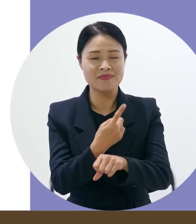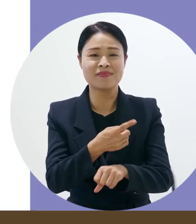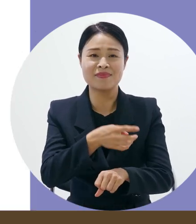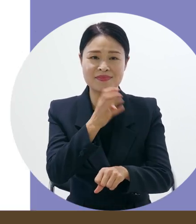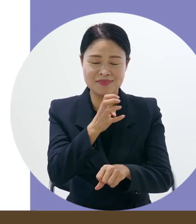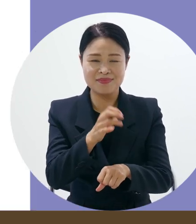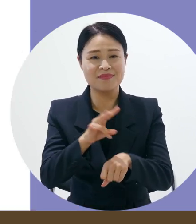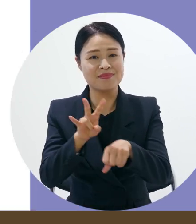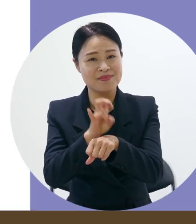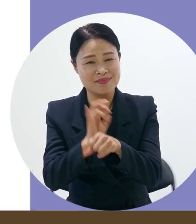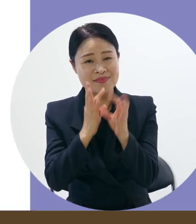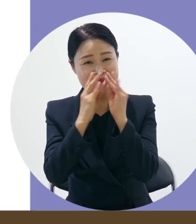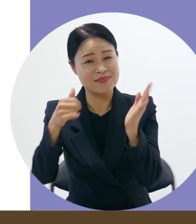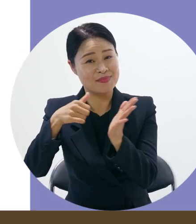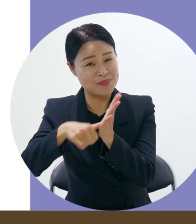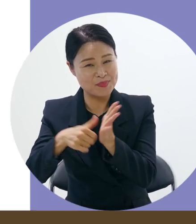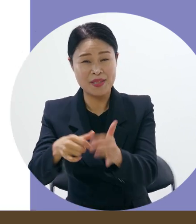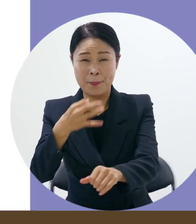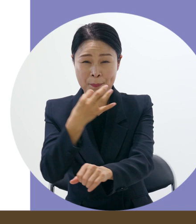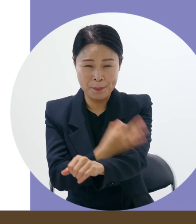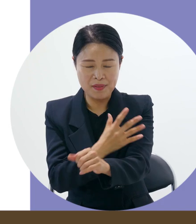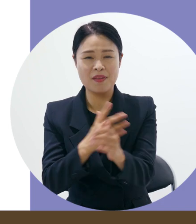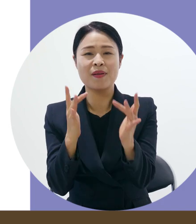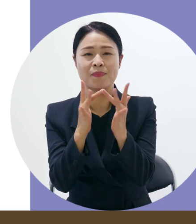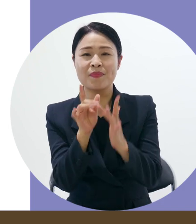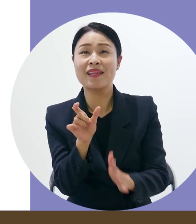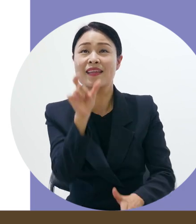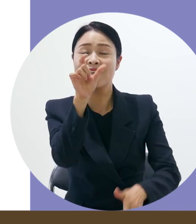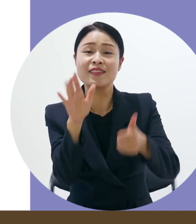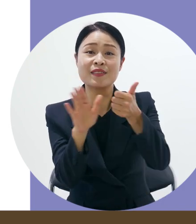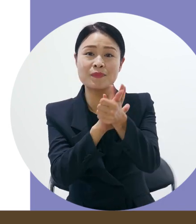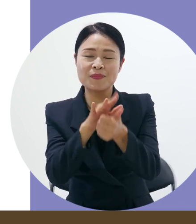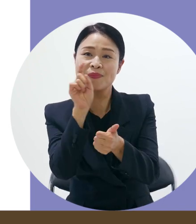의약외품 간편 검색 서비스 사용법.